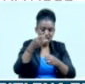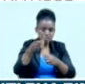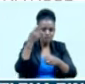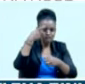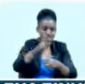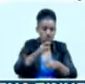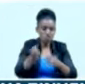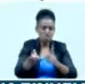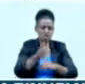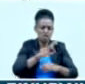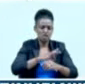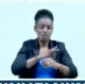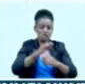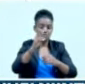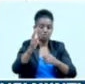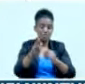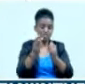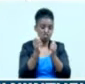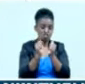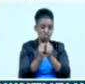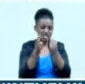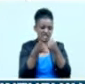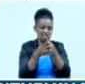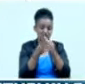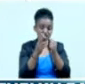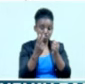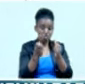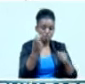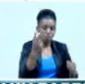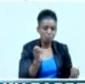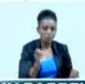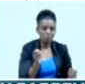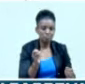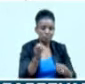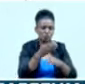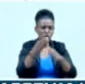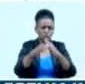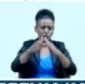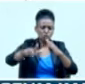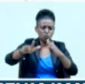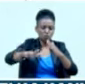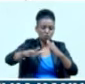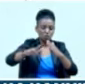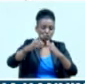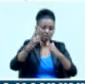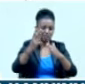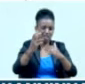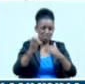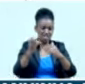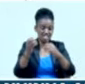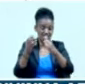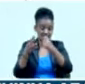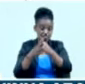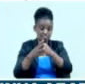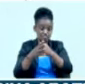kwishyuza. Mu mwaka w'2019 2020 hubatswe ibigo bito by'ubuvuzi 209.